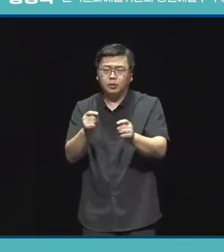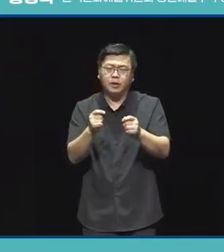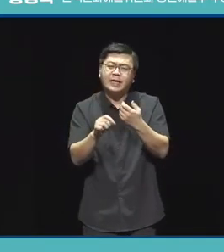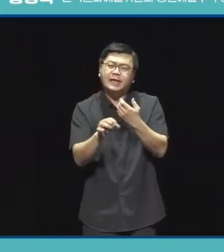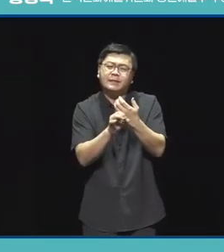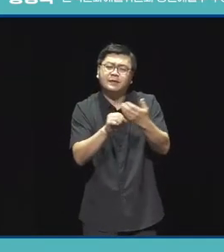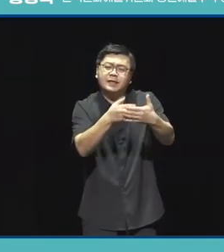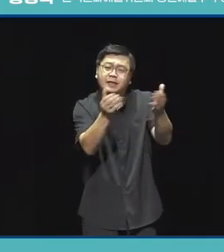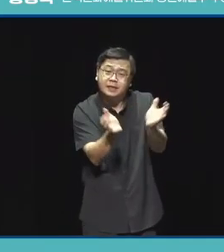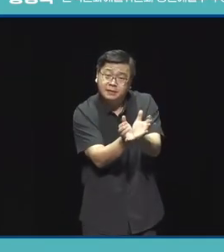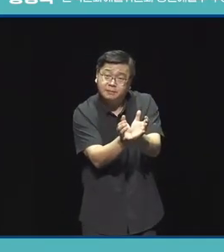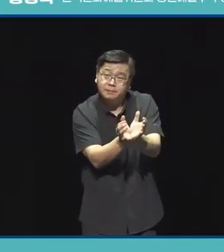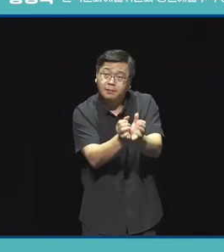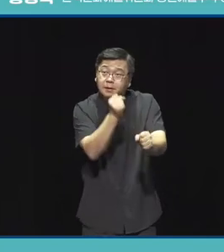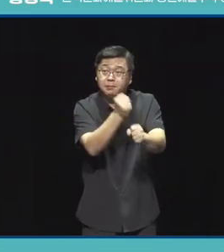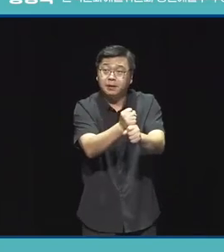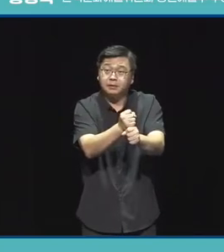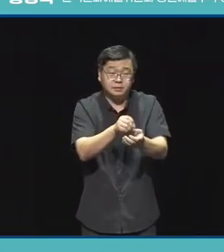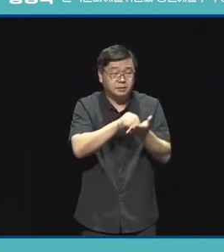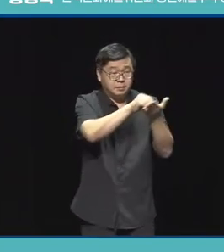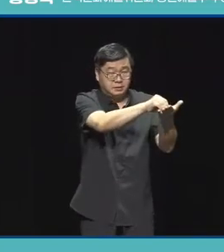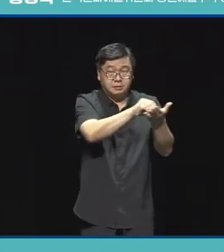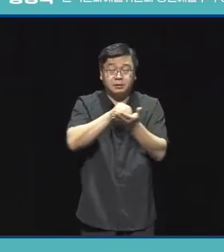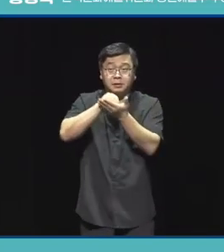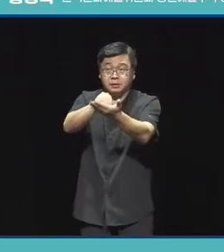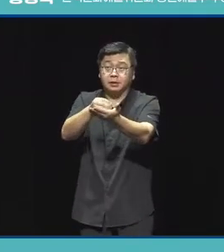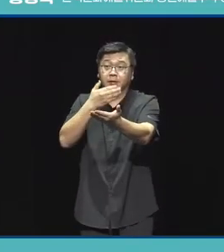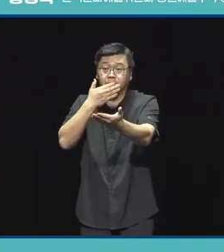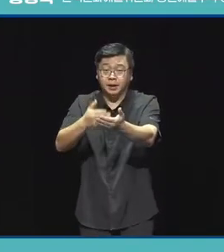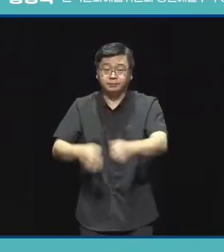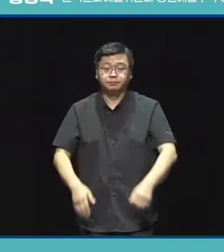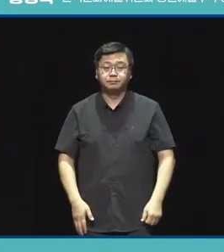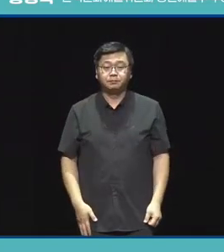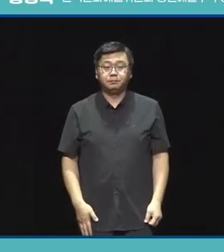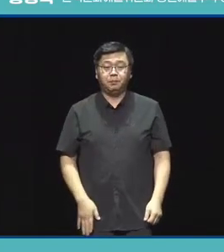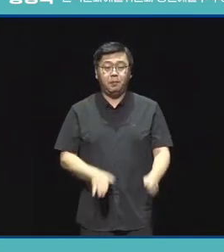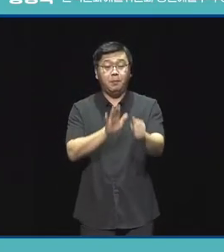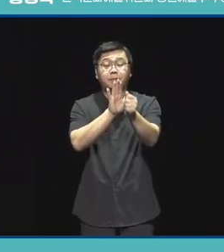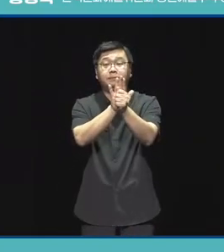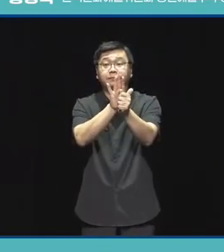팀들이 함께 신청하실 수가 있으시고요 지원의 내용들은